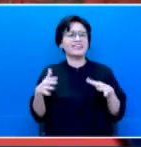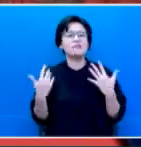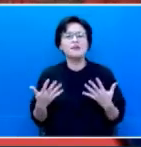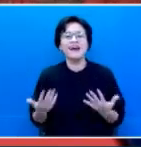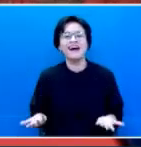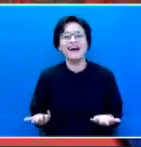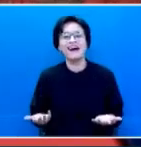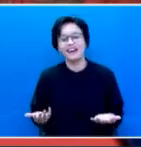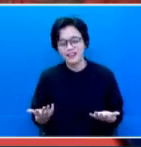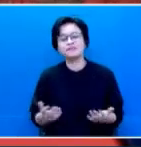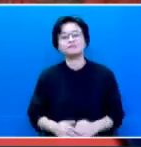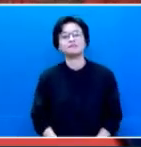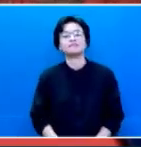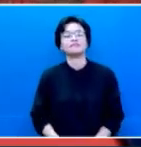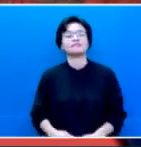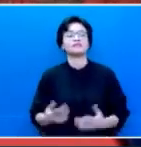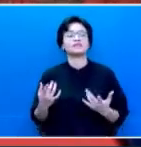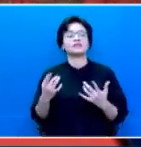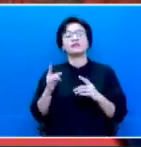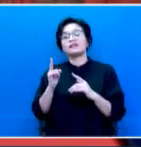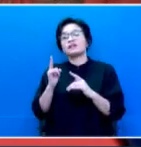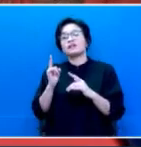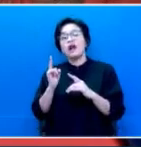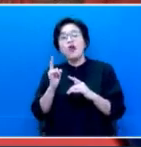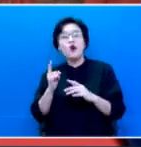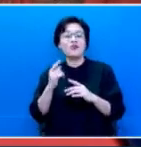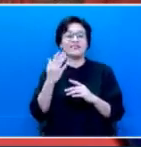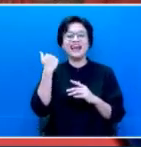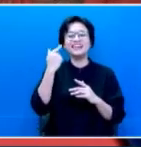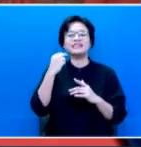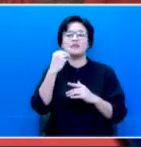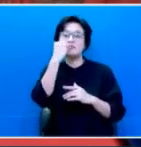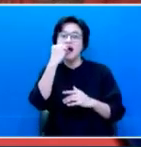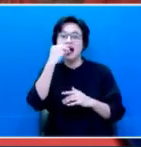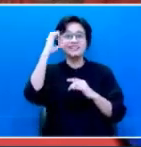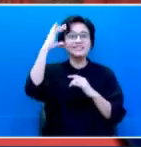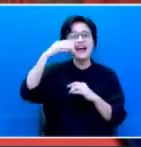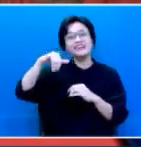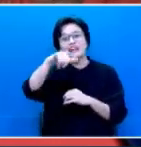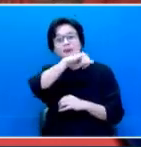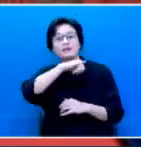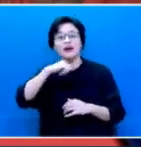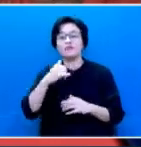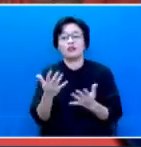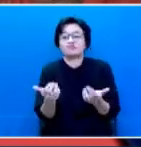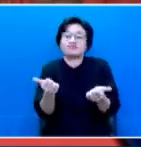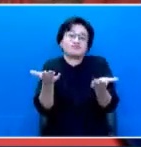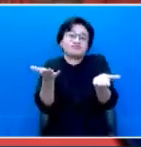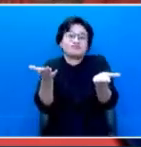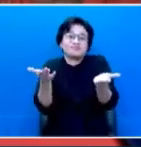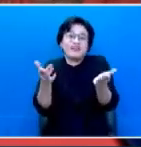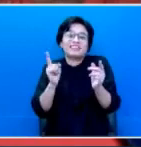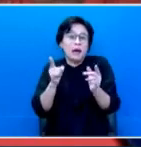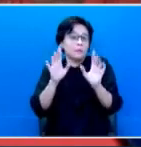kalau kalau pernyataan terbuka makan siang bersama ya itu biasa aja bisa tapi kan